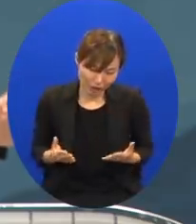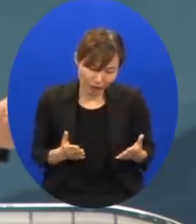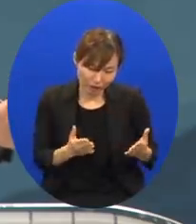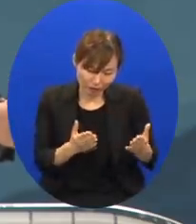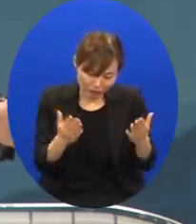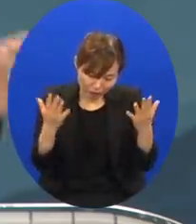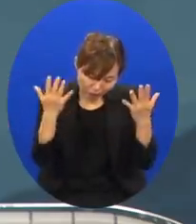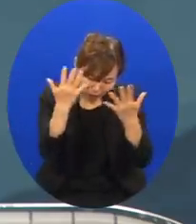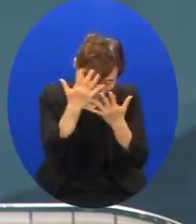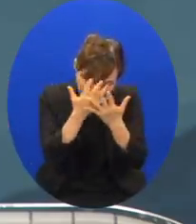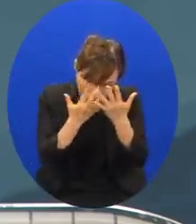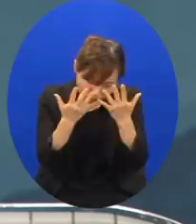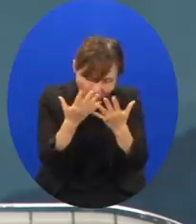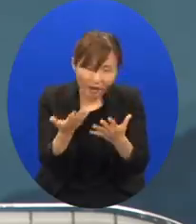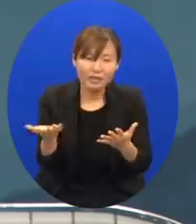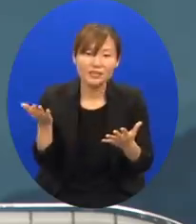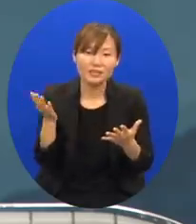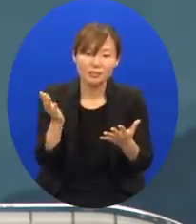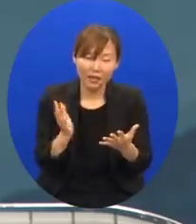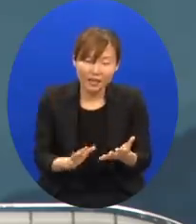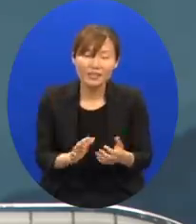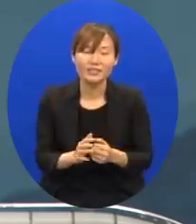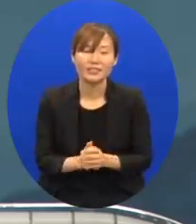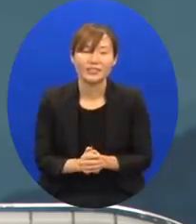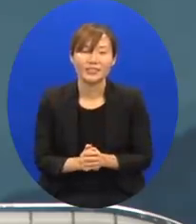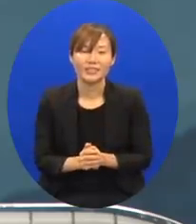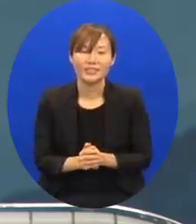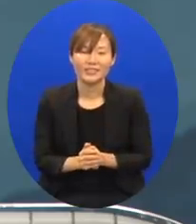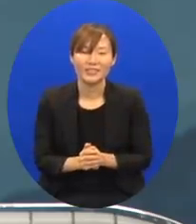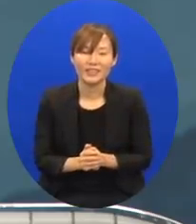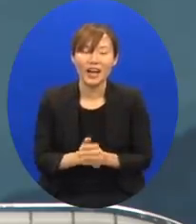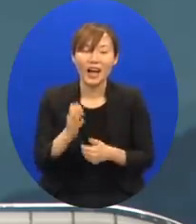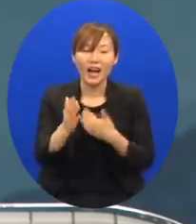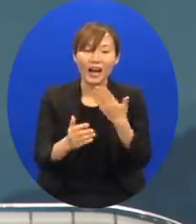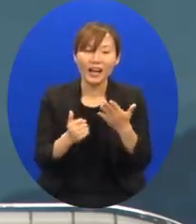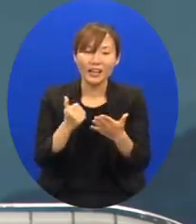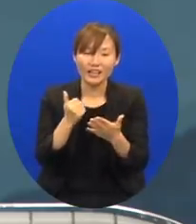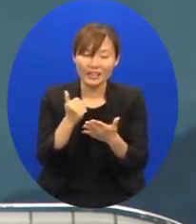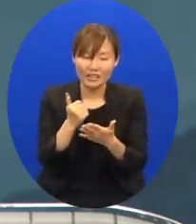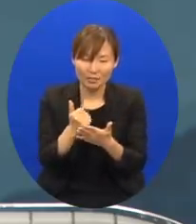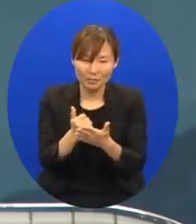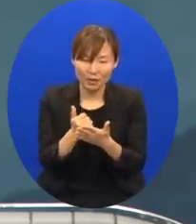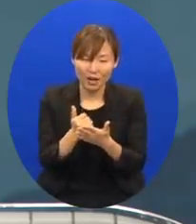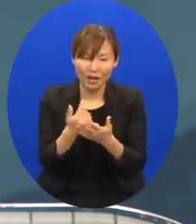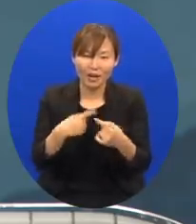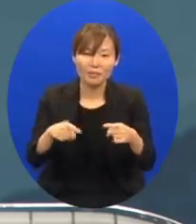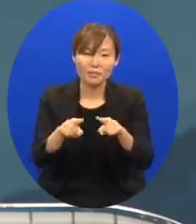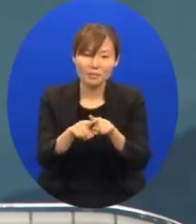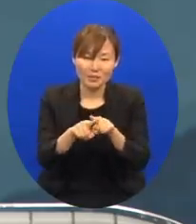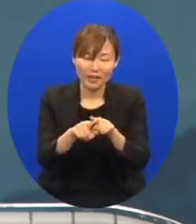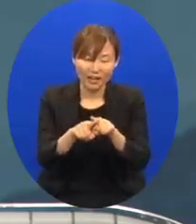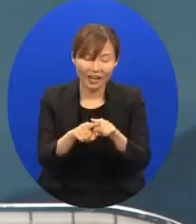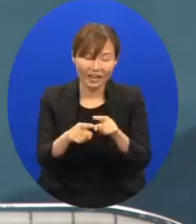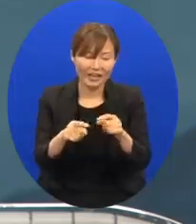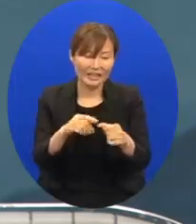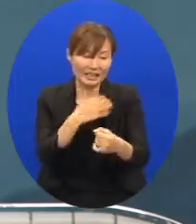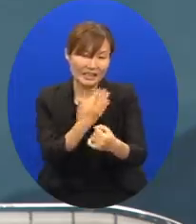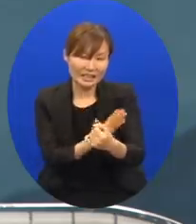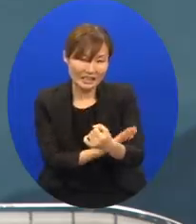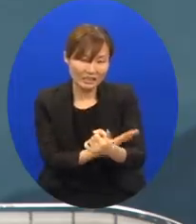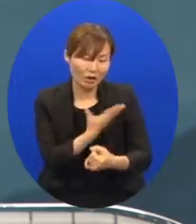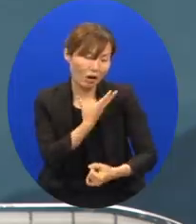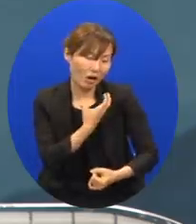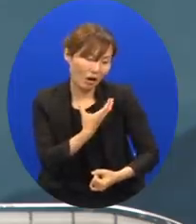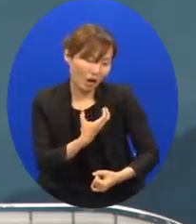않습니다 아브라함이 가지고 있는 능력은 하나님이 함께 계시는 것이었어요 야곱이 가지고 있었던